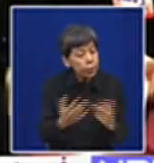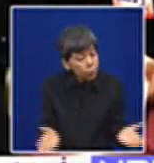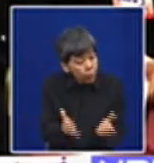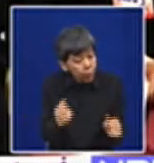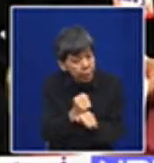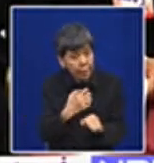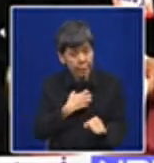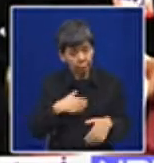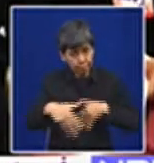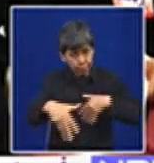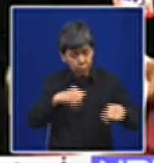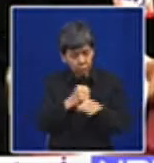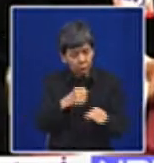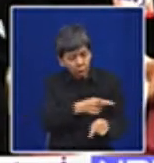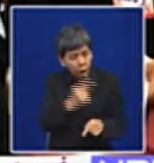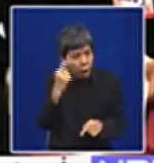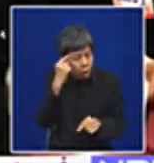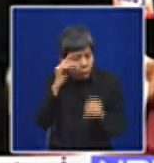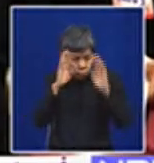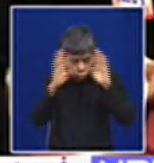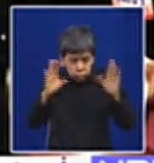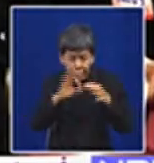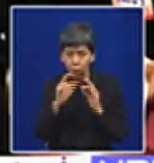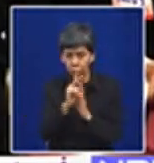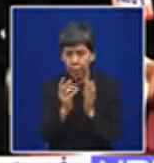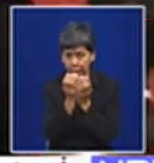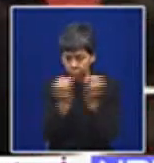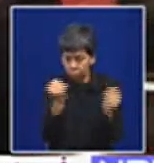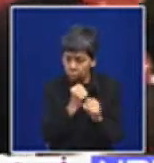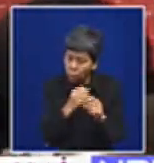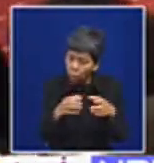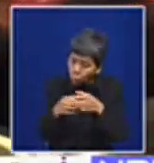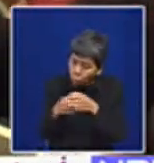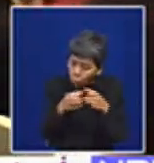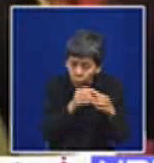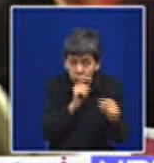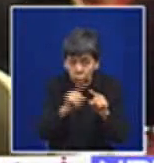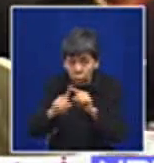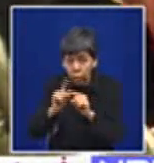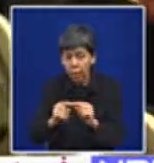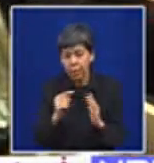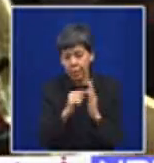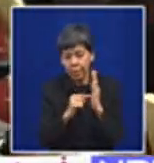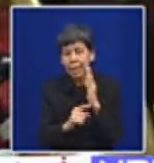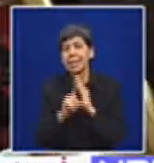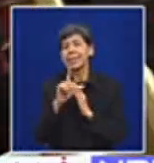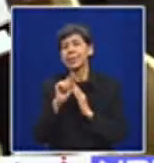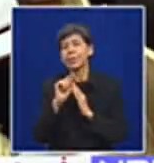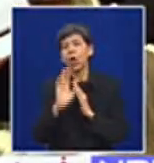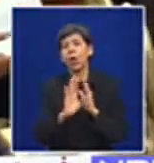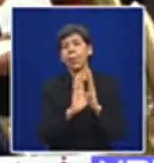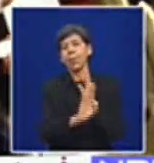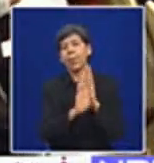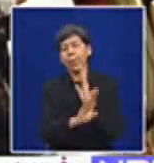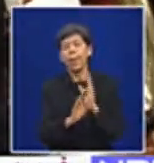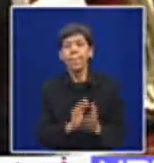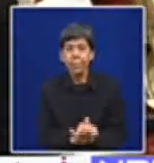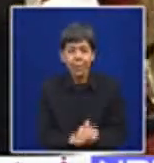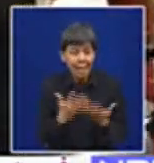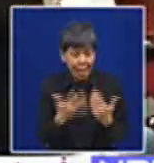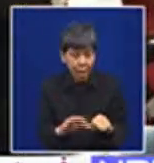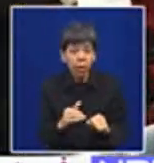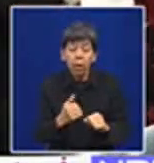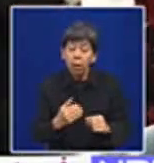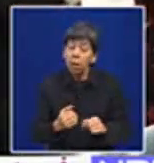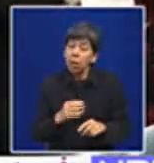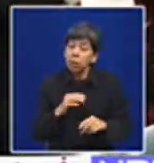โอกาสให้ประชาชนมีส่วนร่วมในการร่างรัฐธรรมนูญจากกลุ่มเป้าหมายในพื้นที่20จังหวัดภาคตะวันออกเฉียงเหนือจากนั้นผู้ร่วม